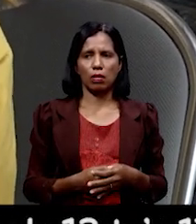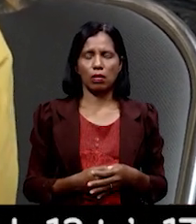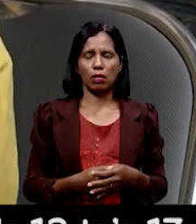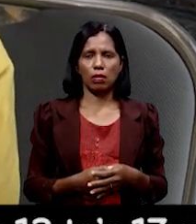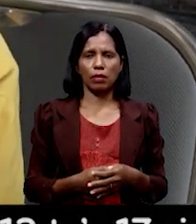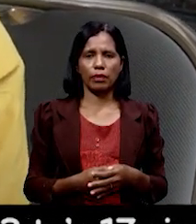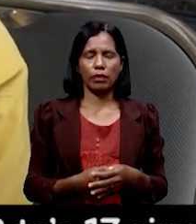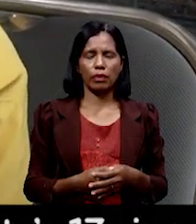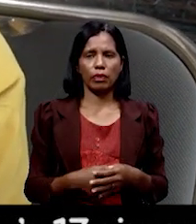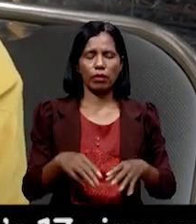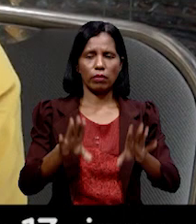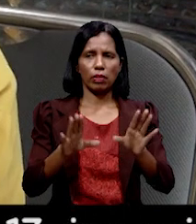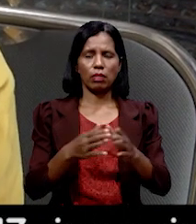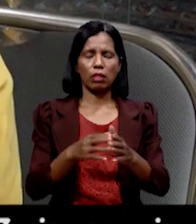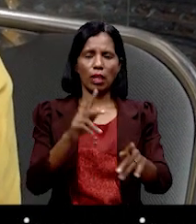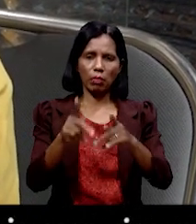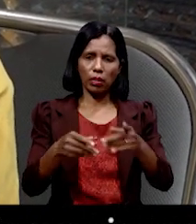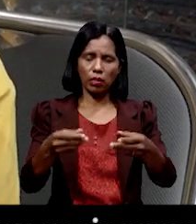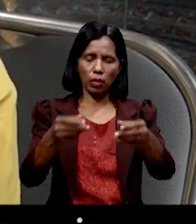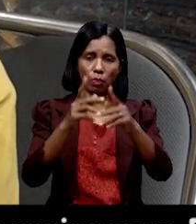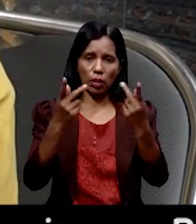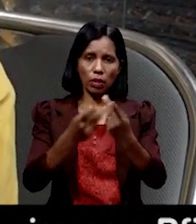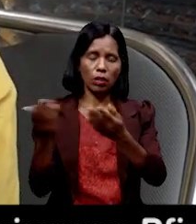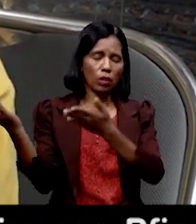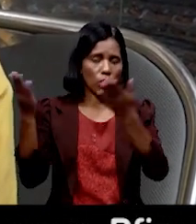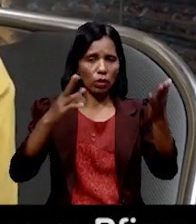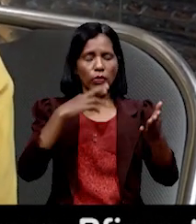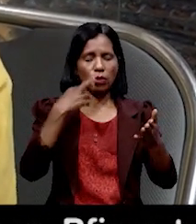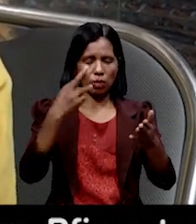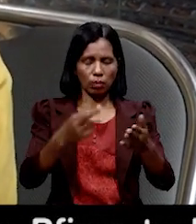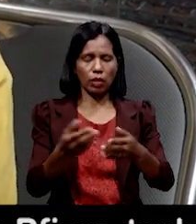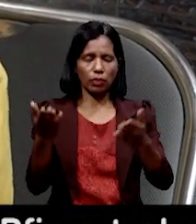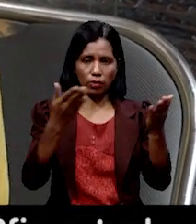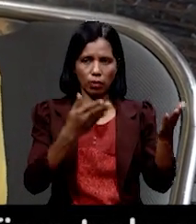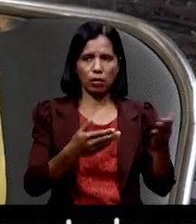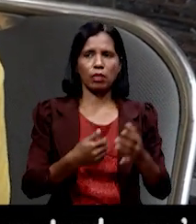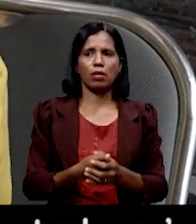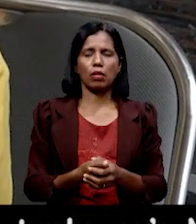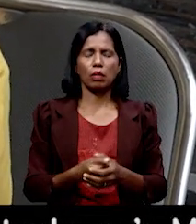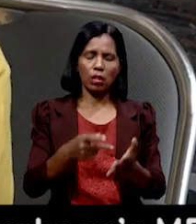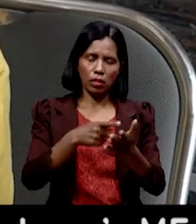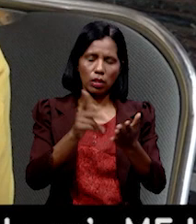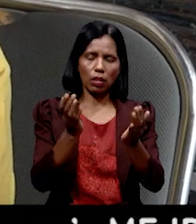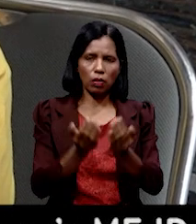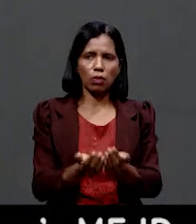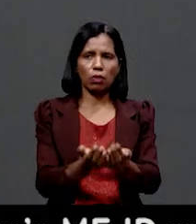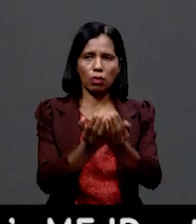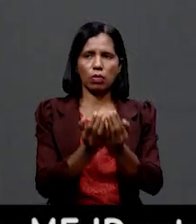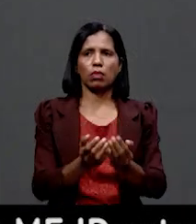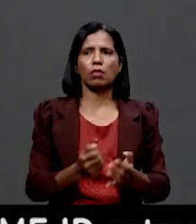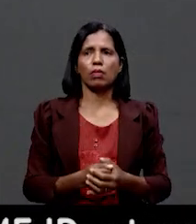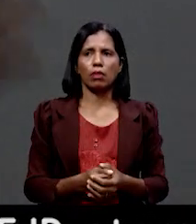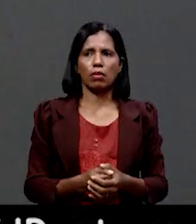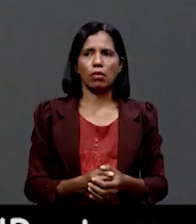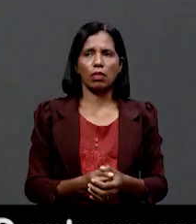ya dari supplier bisa. Terus dari angkutan kapal bisa, COVID ini juga berdampak. Nah, seuluh